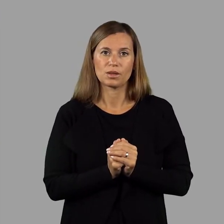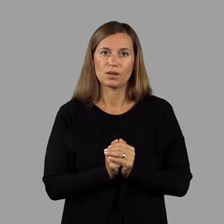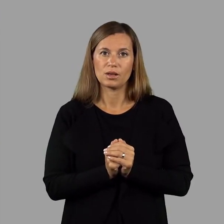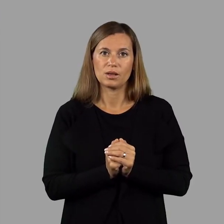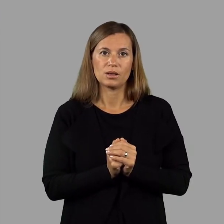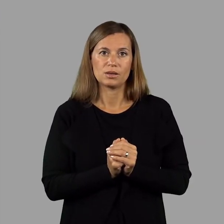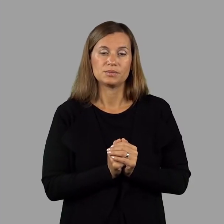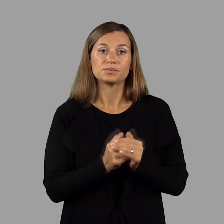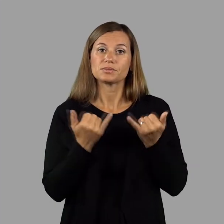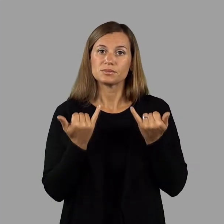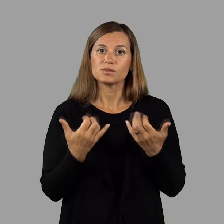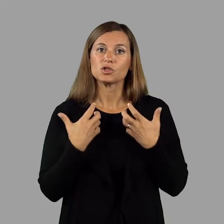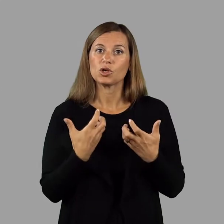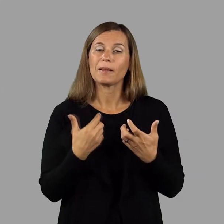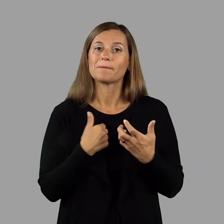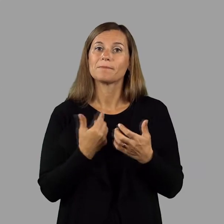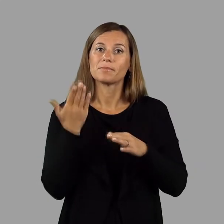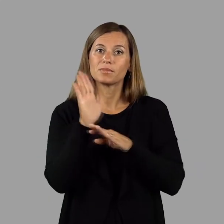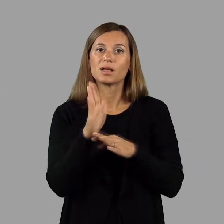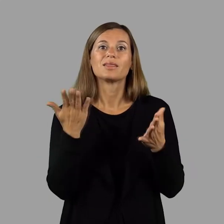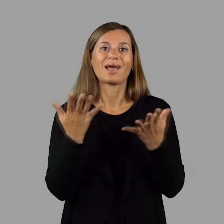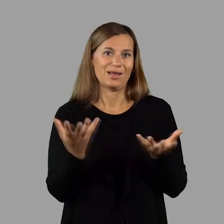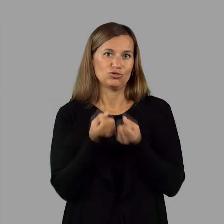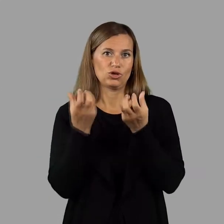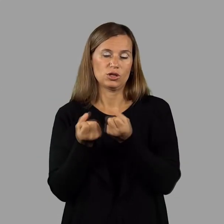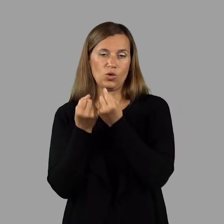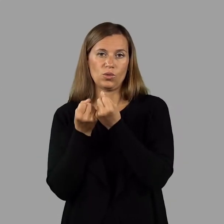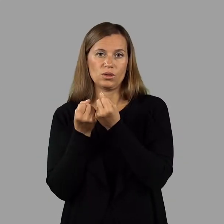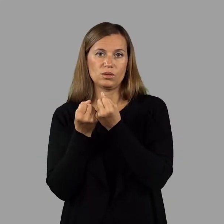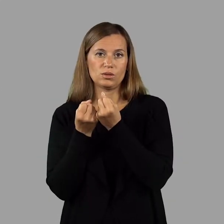No, sedaj bi vam pa želel predstaviti nekaj rešitev.